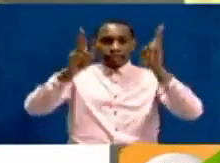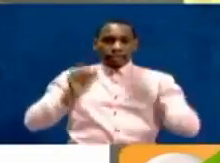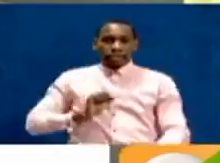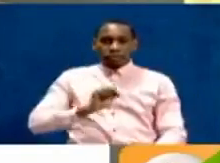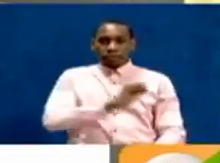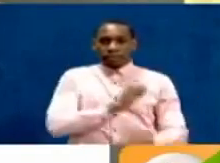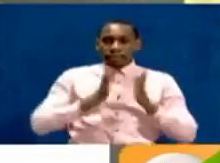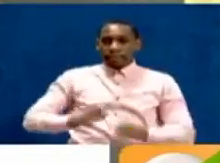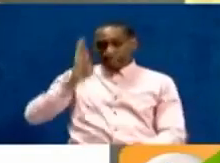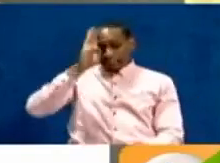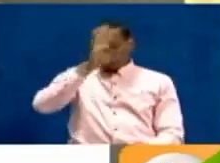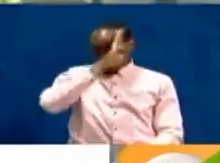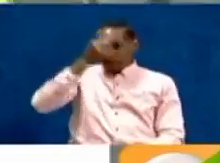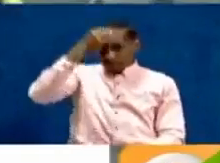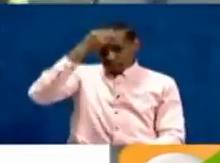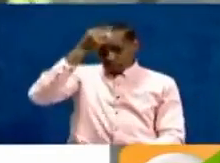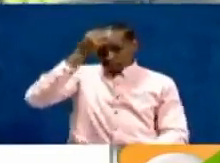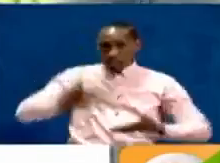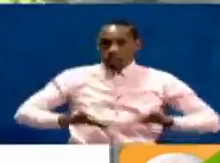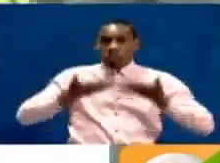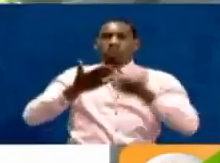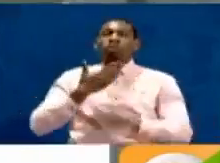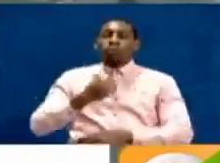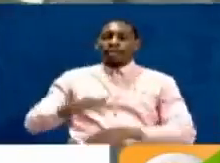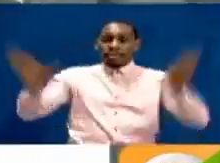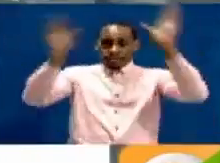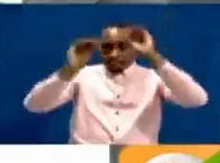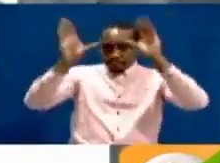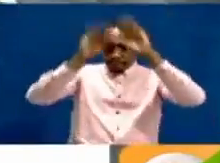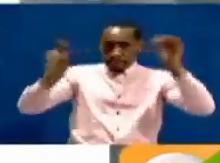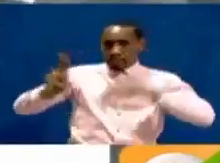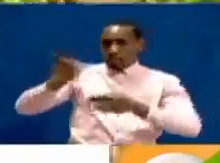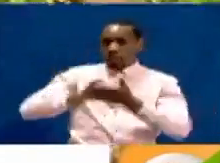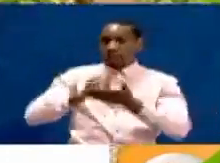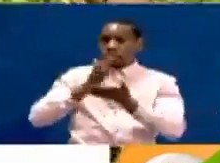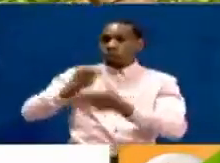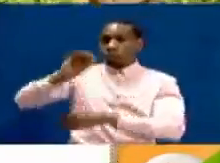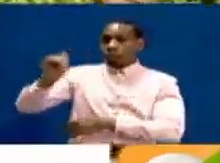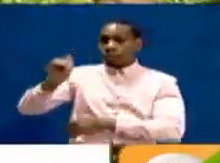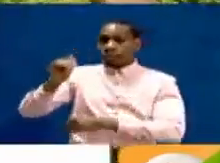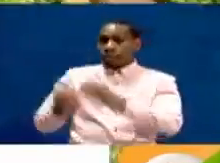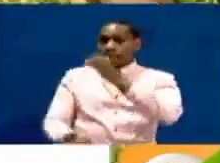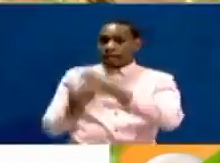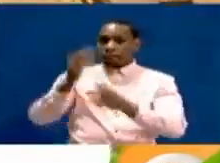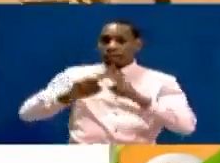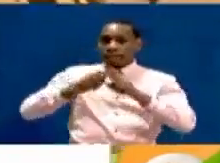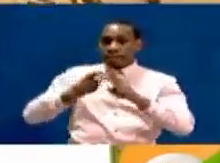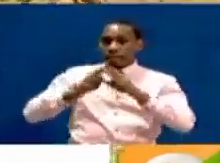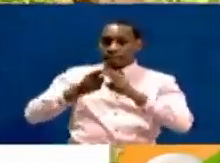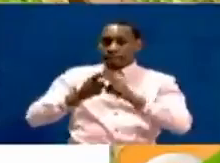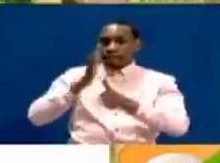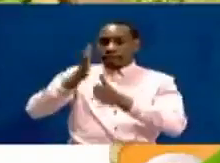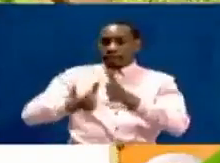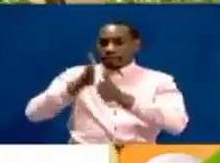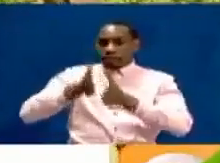Moses Wetangula amezungumzia, akimtaka Rais Uhuru Kenyatta kuhakikisha kuwa kaunti hii inazindua ukarabati wa reli eneo